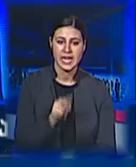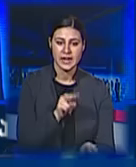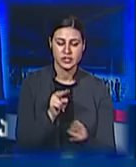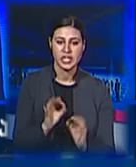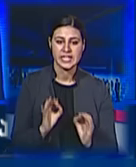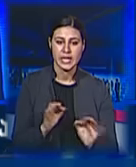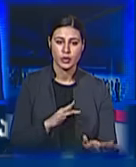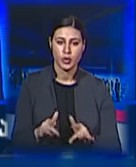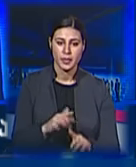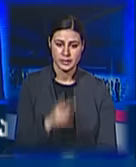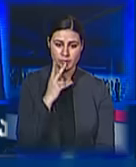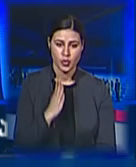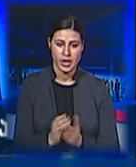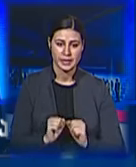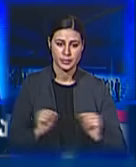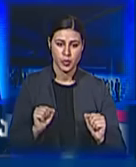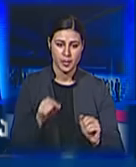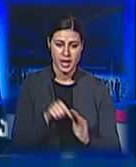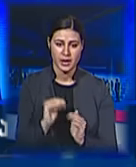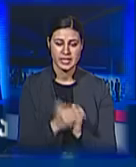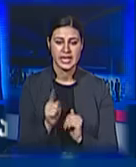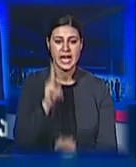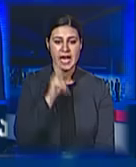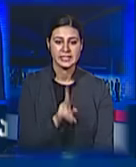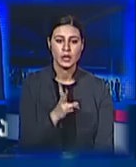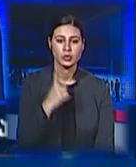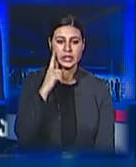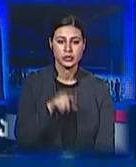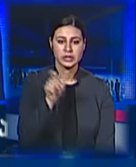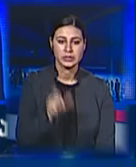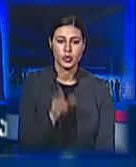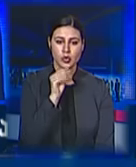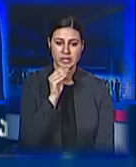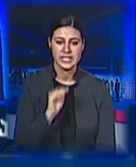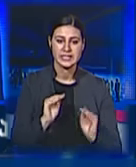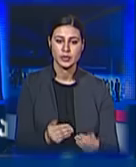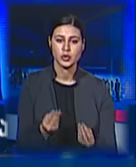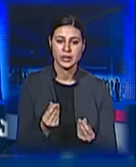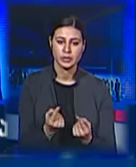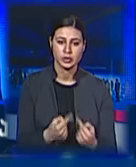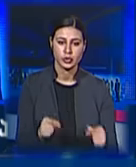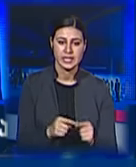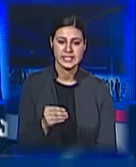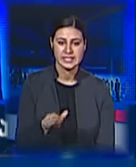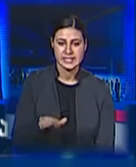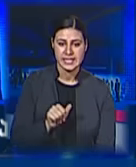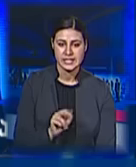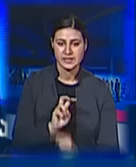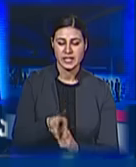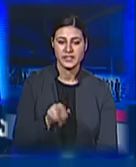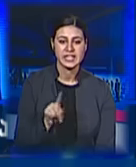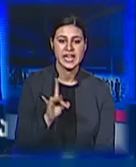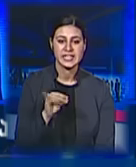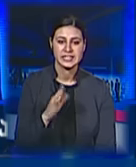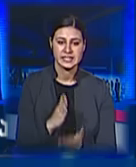ნელი მოქმედების ნაღმებს ხედავენ. რა არ იცის და რა უნდა იცოდეს მეწარმემ, როდესაც მიკროსაფინანსო ორგანიზაციას სესხისთვის აკითხავს და რა